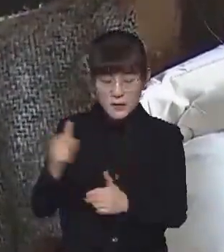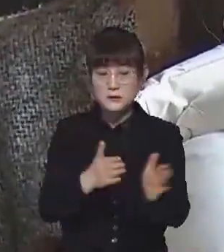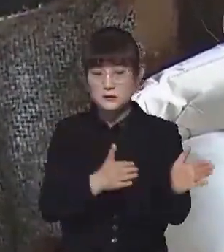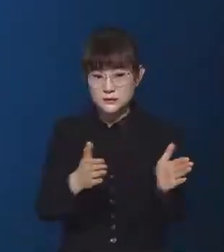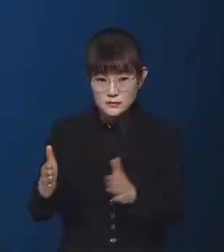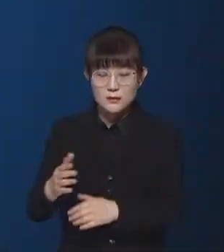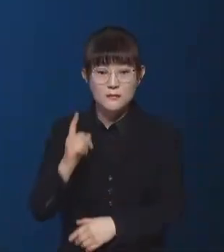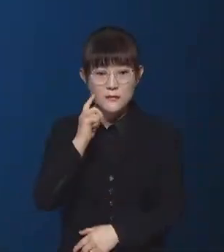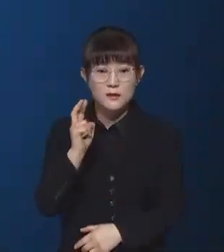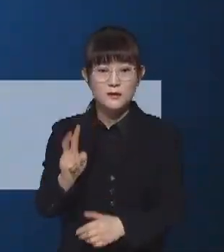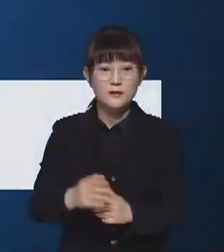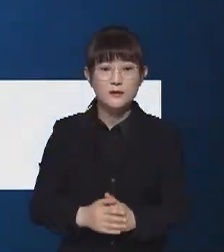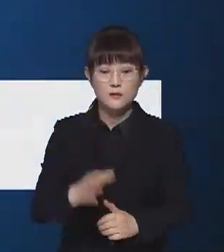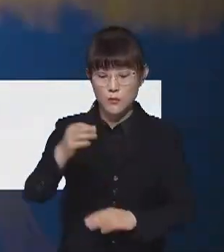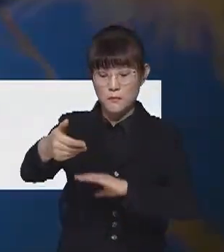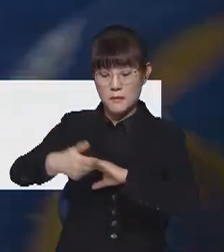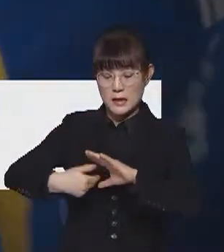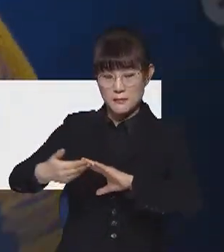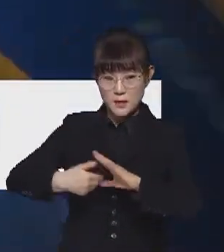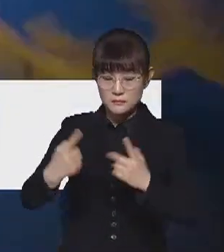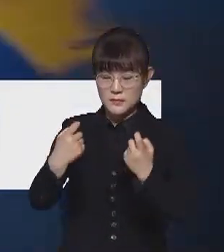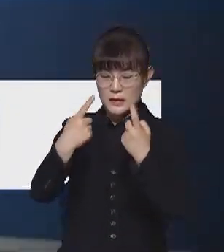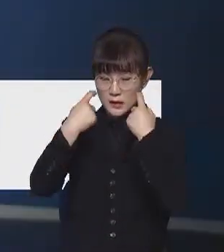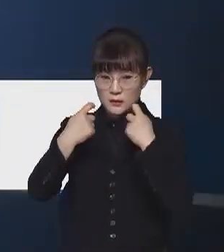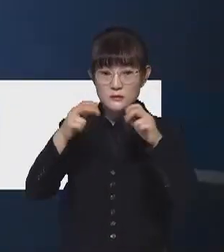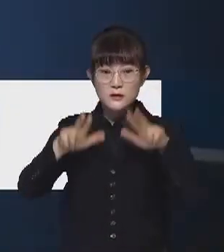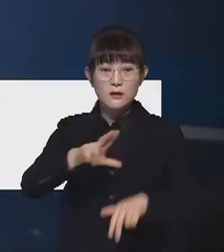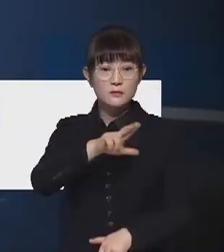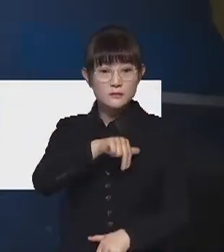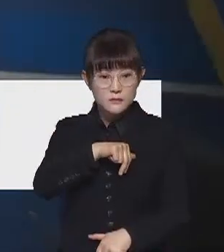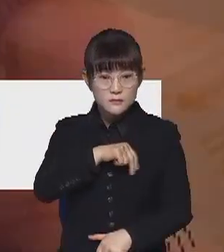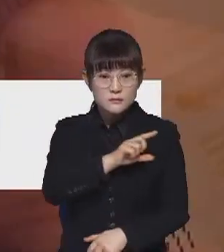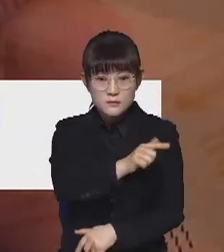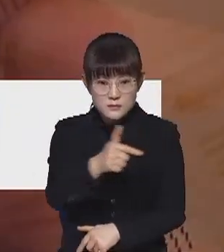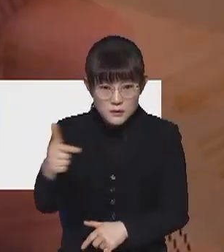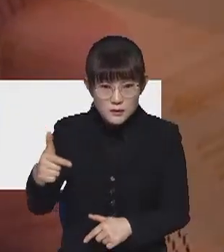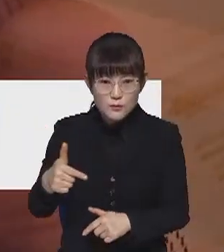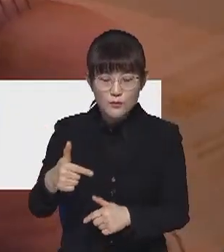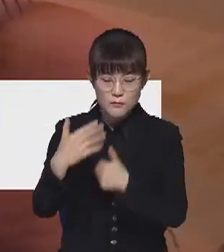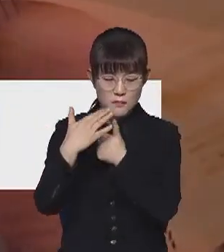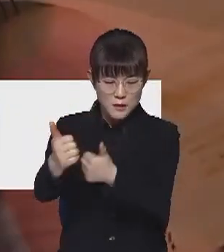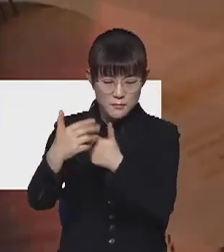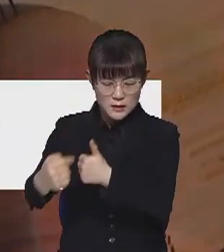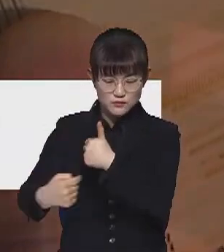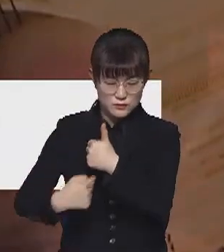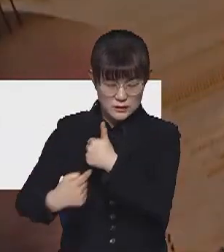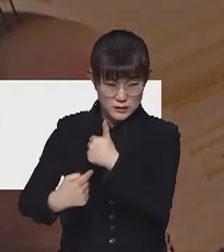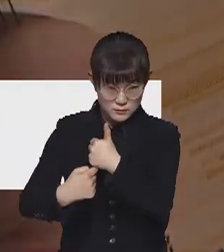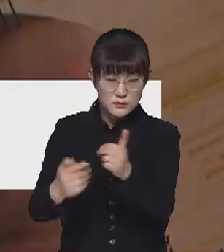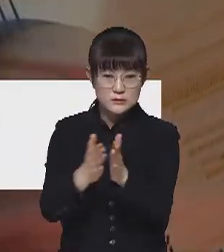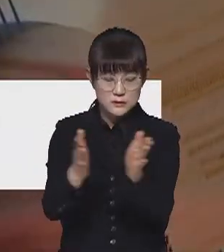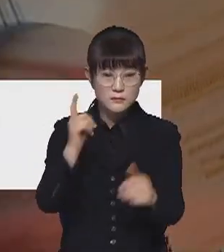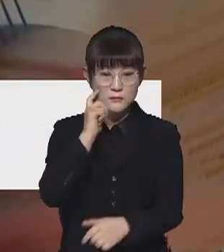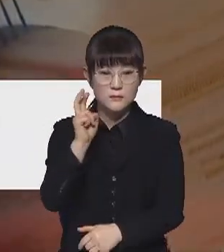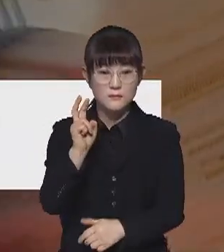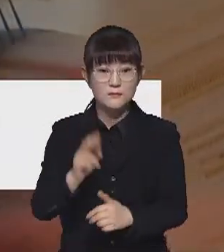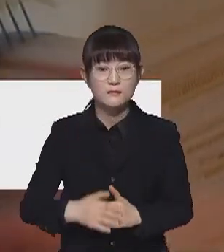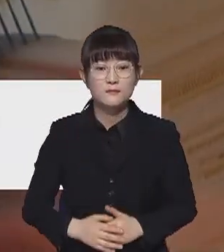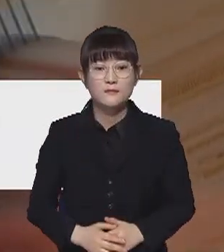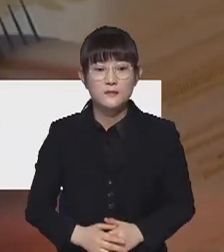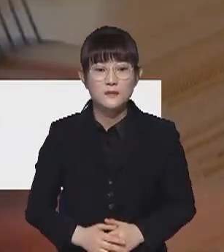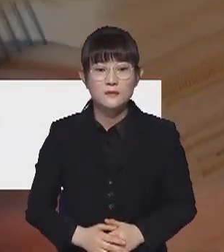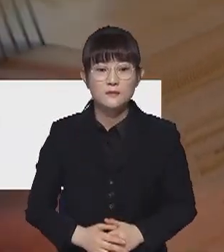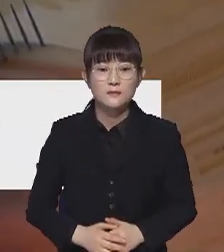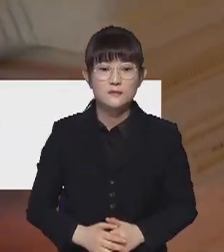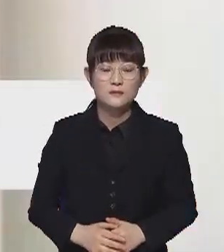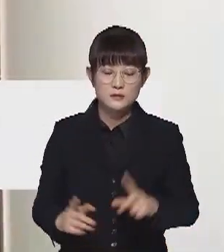속 봉 받은 것으로 의심받는 현역 원들에 대한 수사가 격할 가능성이 큽니다